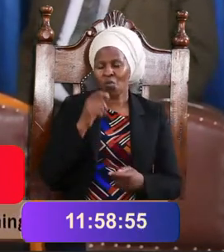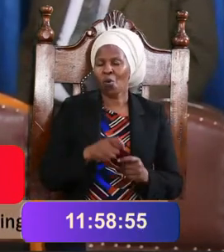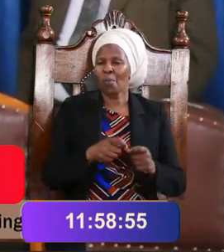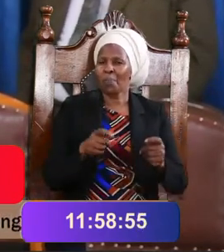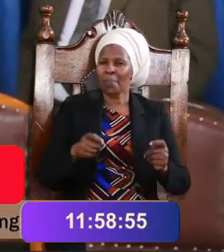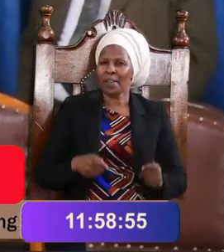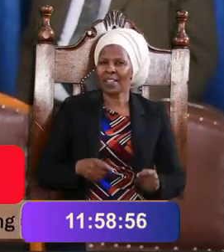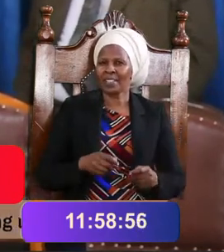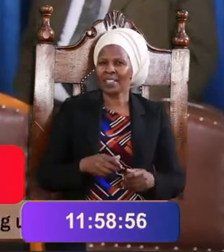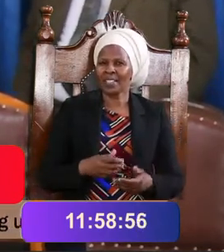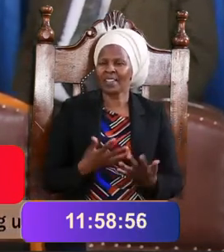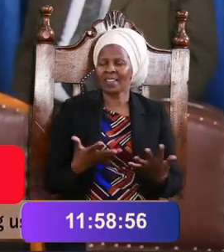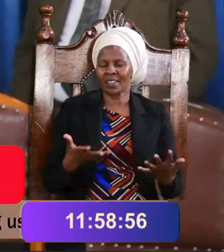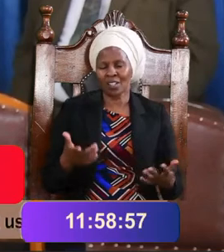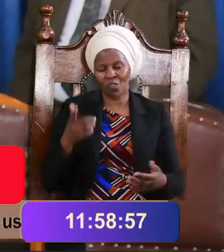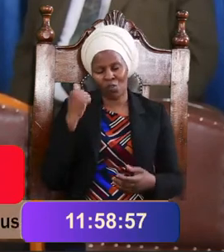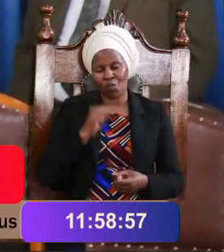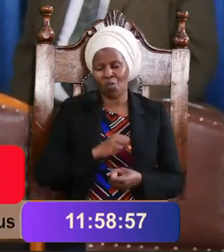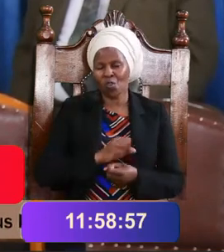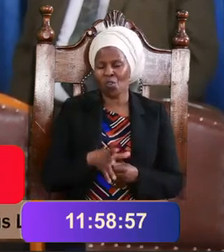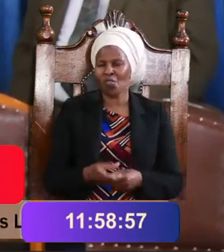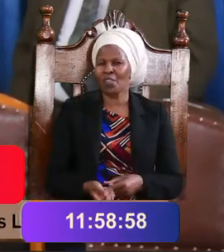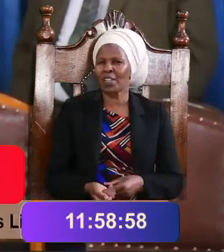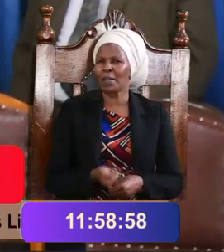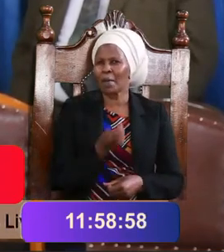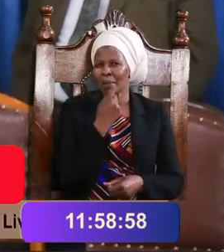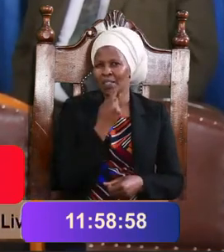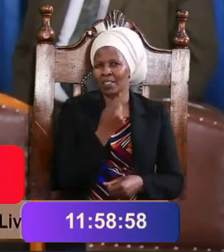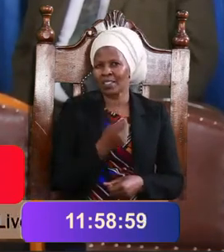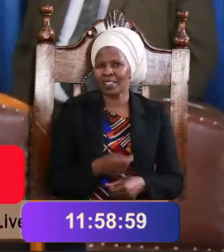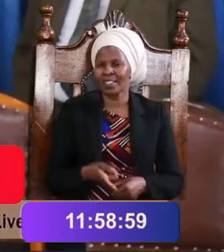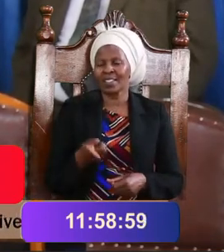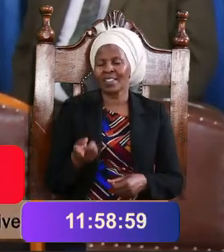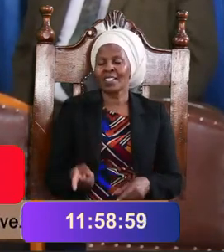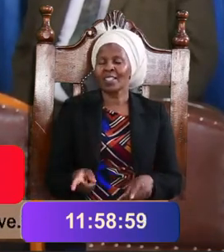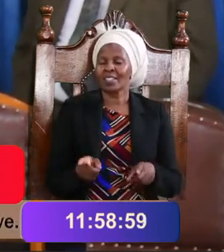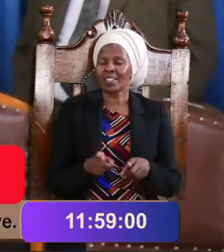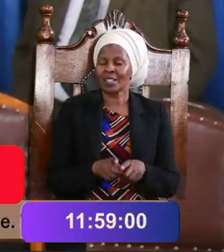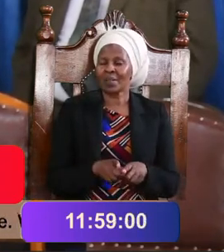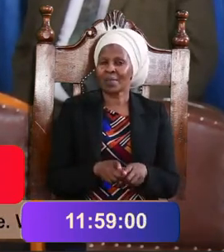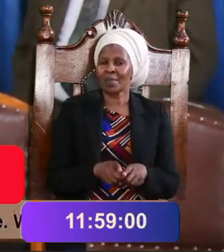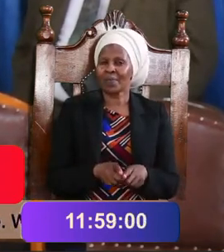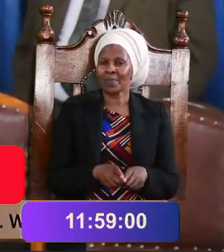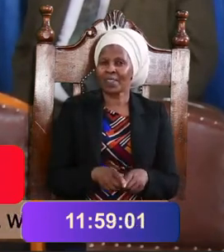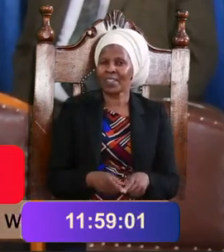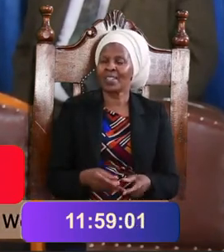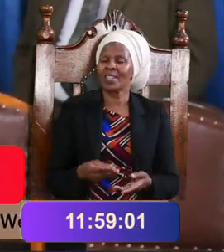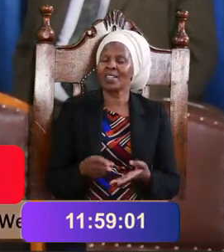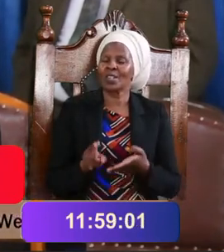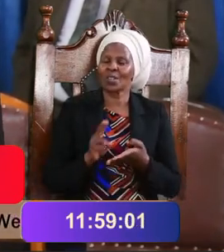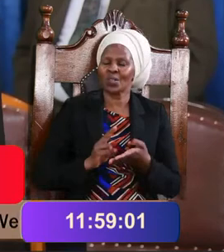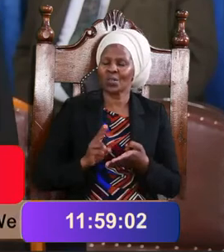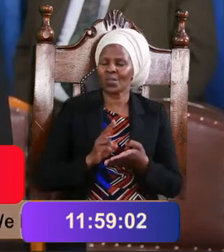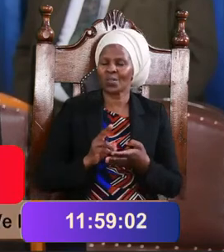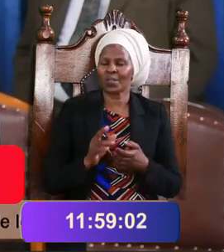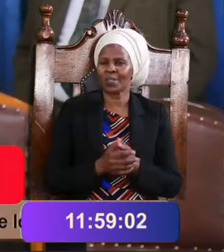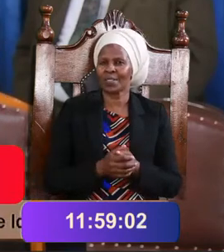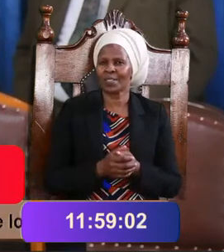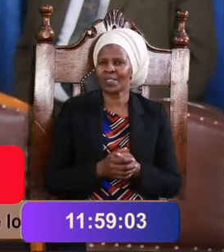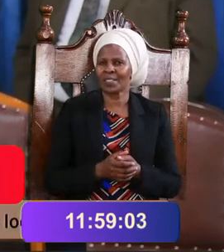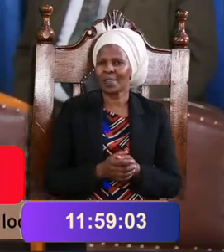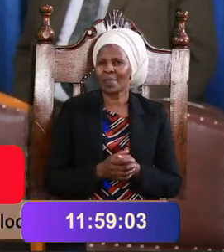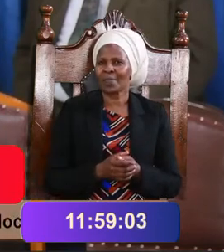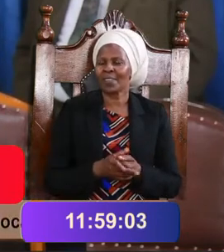nini? Pesa za madawa, pia wana. Pesa za kutunza madaktari na wafanyikazi wa hospitali,